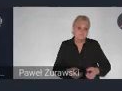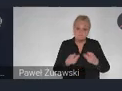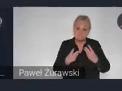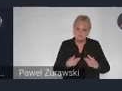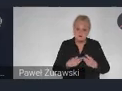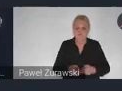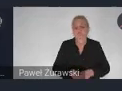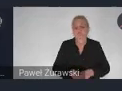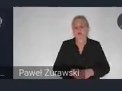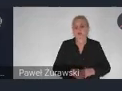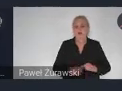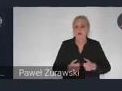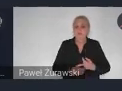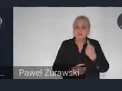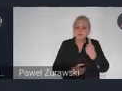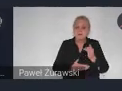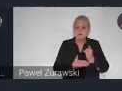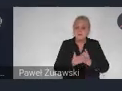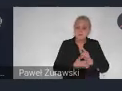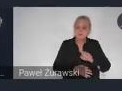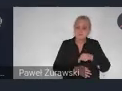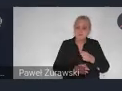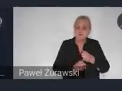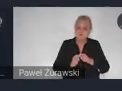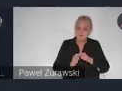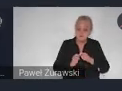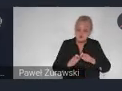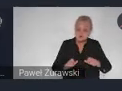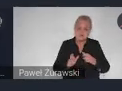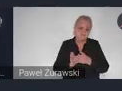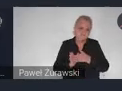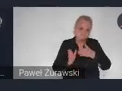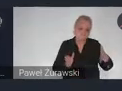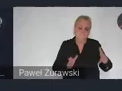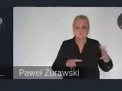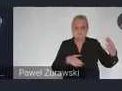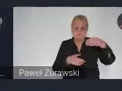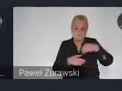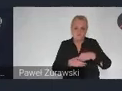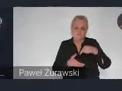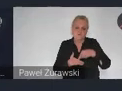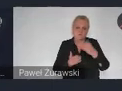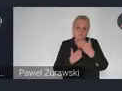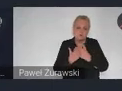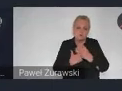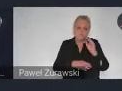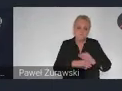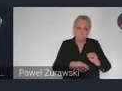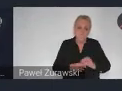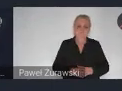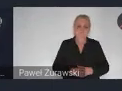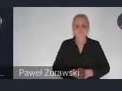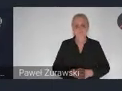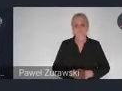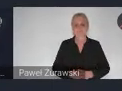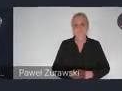przynajmniej jeden kurs długoterminowy był włączony właśnie w program edukacyjny